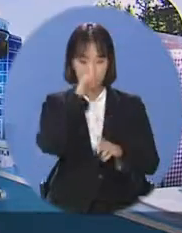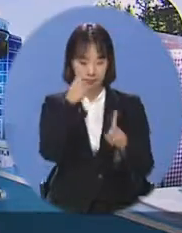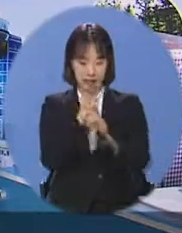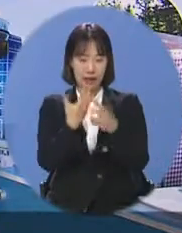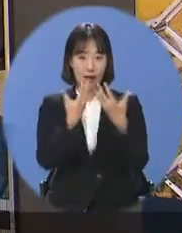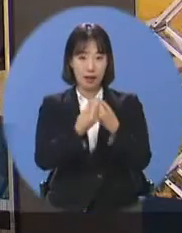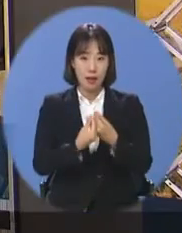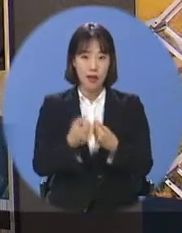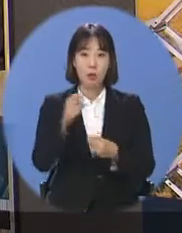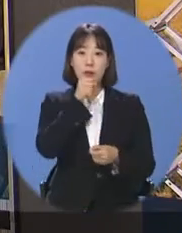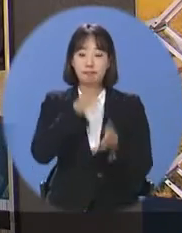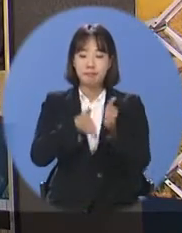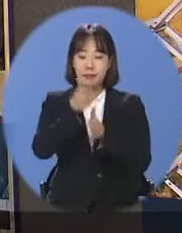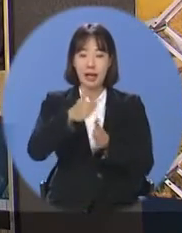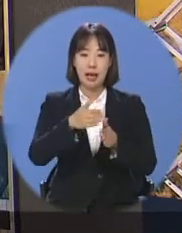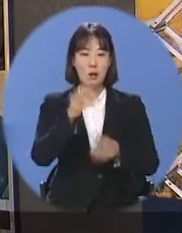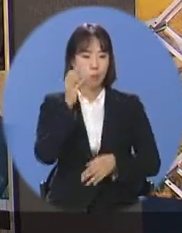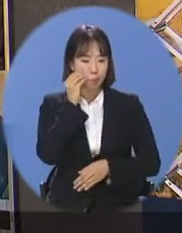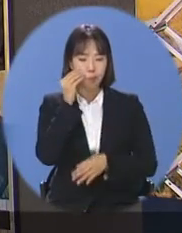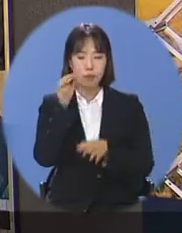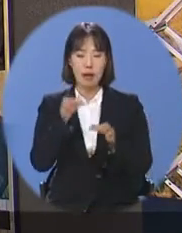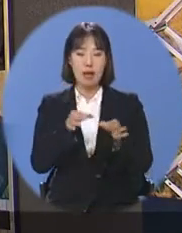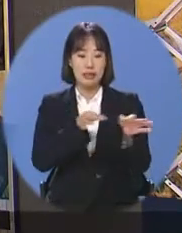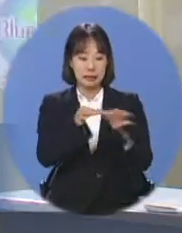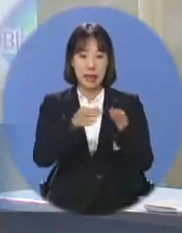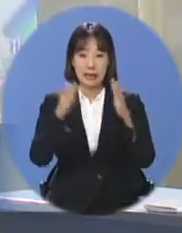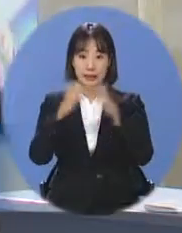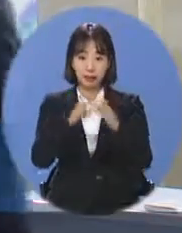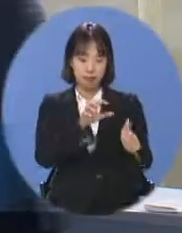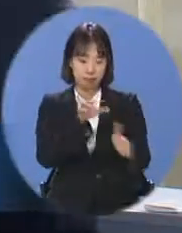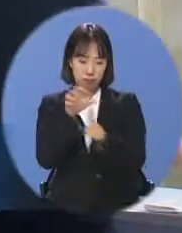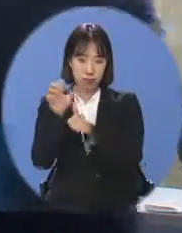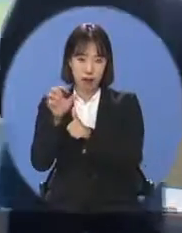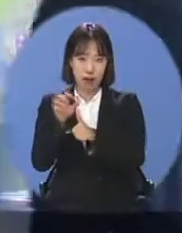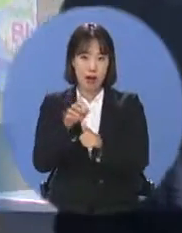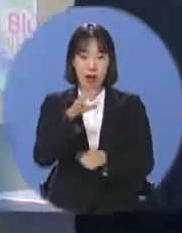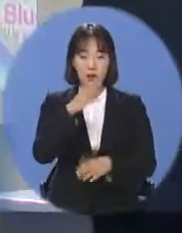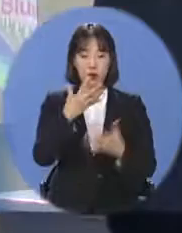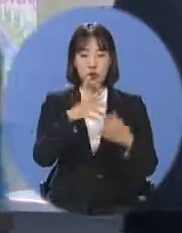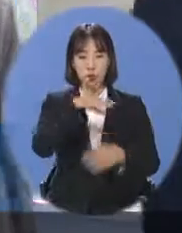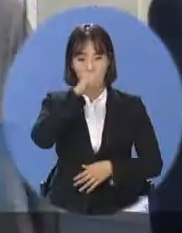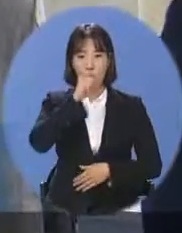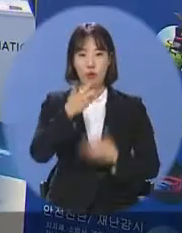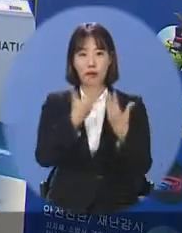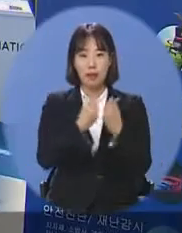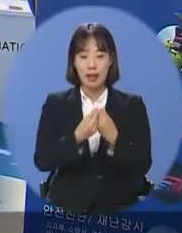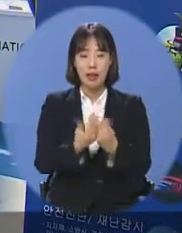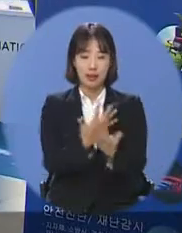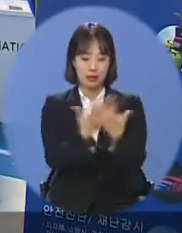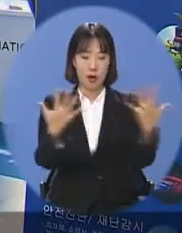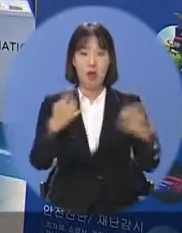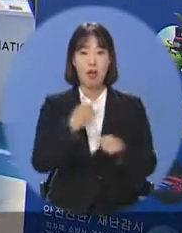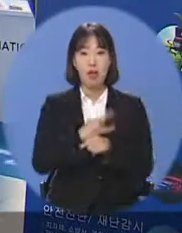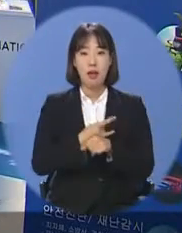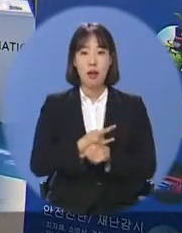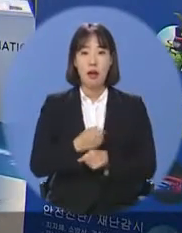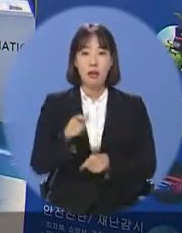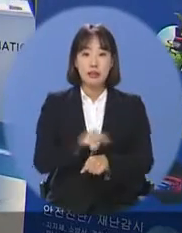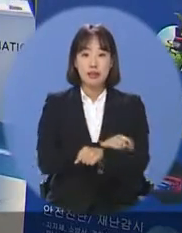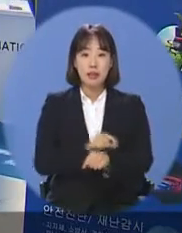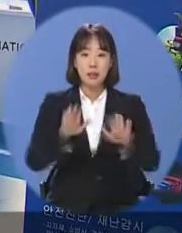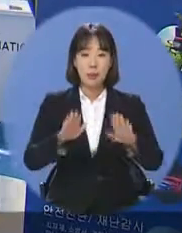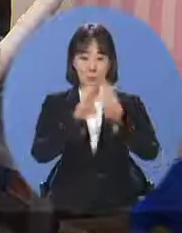사례와 원도심의 빈주택과 상가 등을 활용한 사례 등 도시 재생에 성공한 다양한 사례들이 소개 전시됩니다. 특히